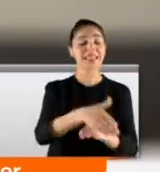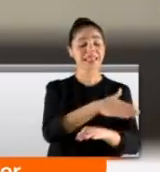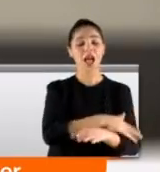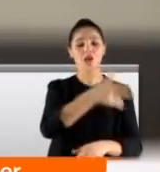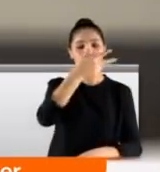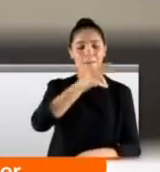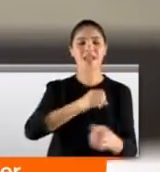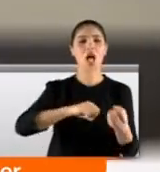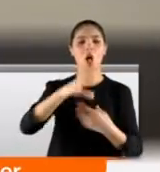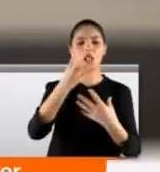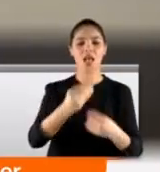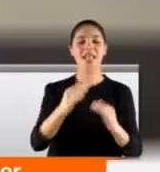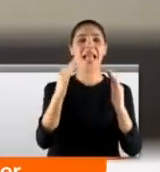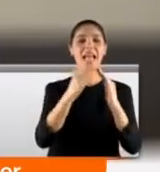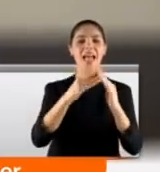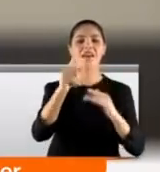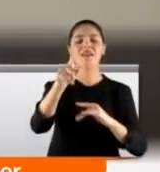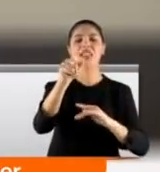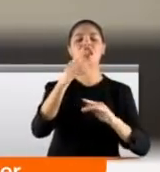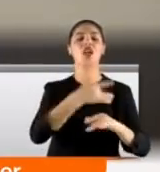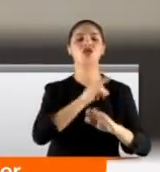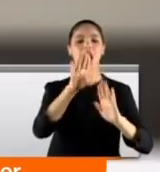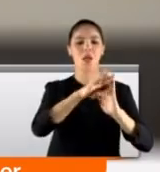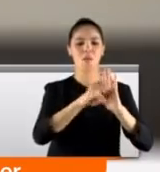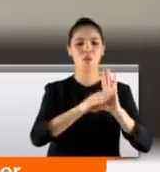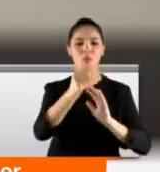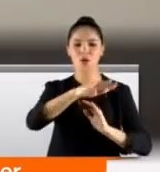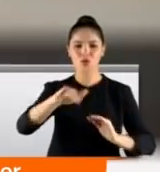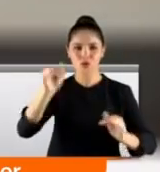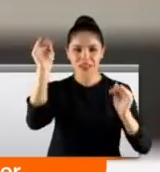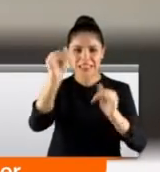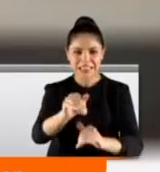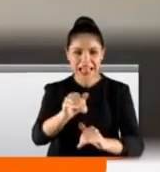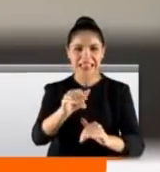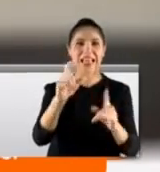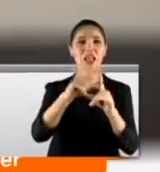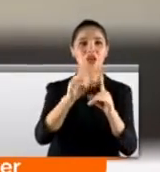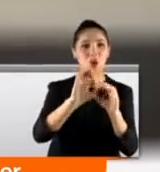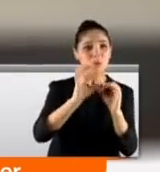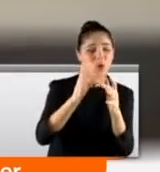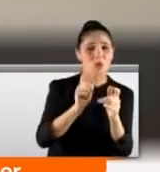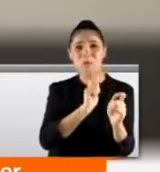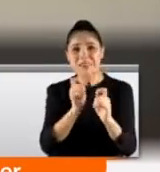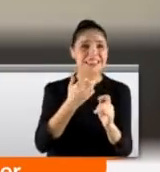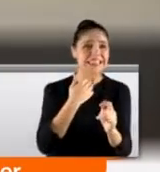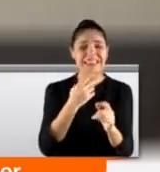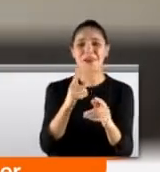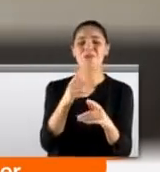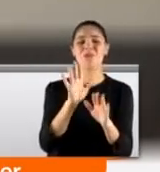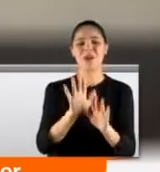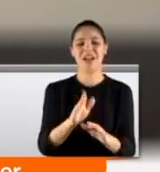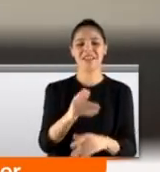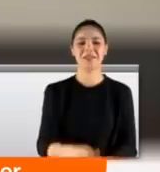benzer bir olay yaşamış, evinden bağlandığı bir canlı yayına çocukları da dahil olunca durumu toparlamakta zorlanmıştı. I'm on the